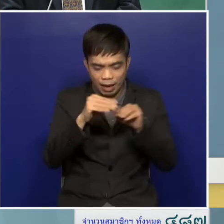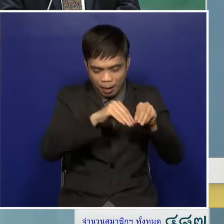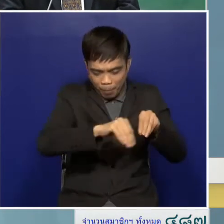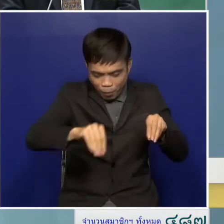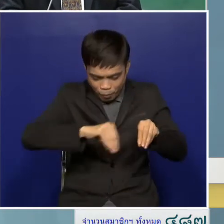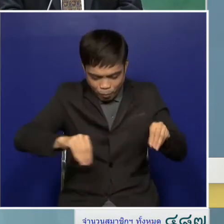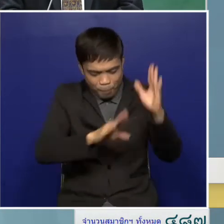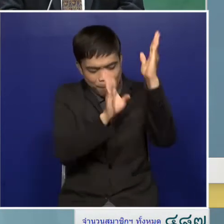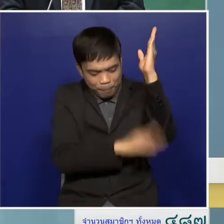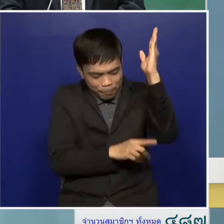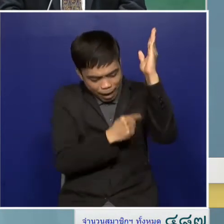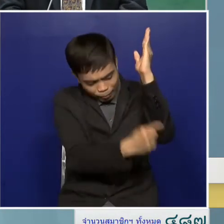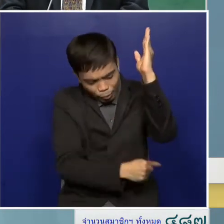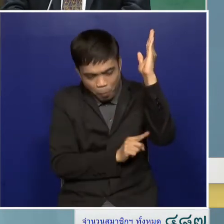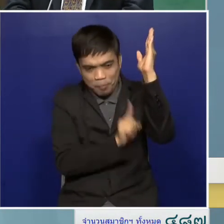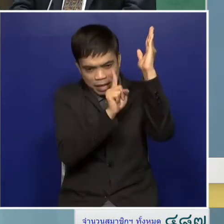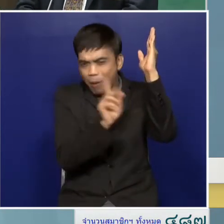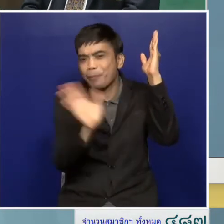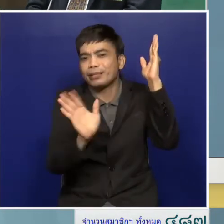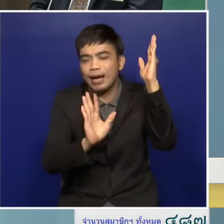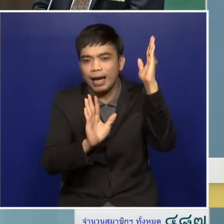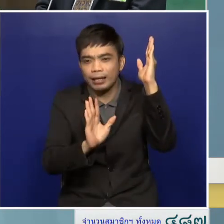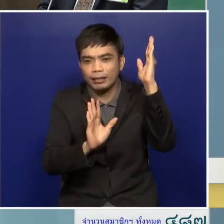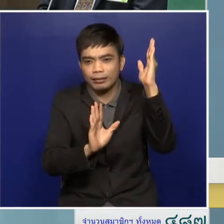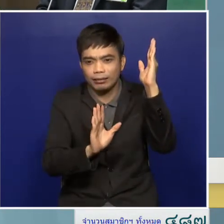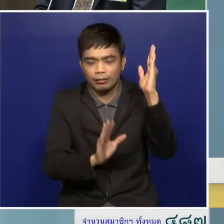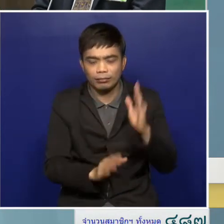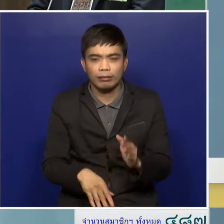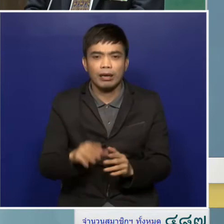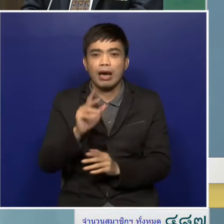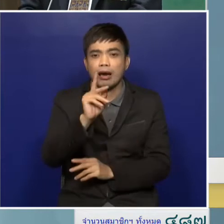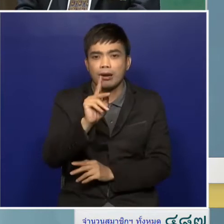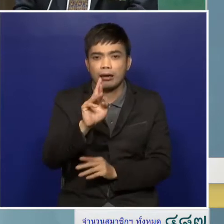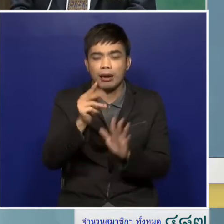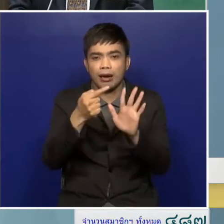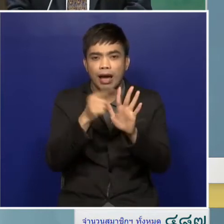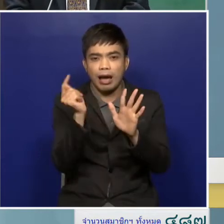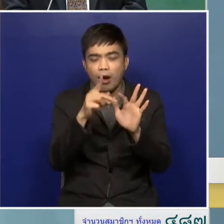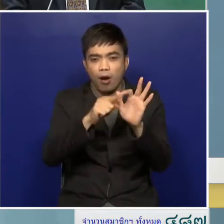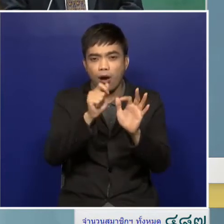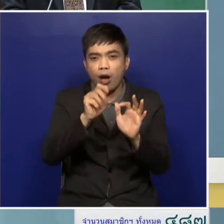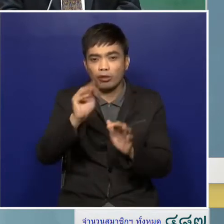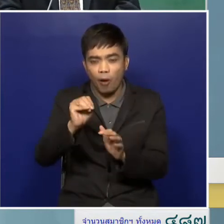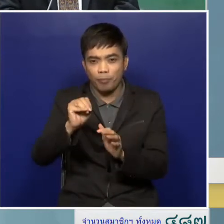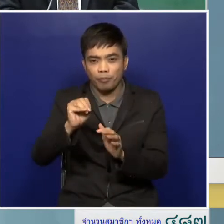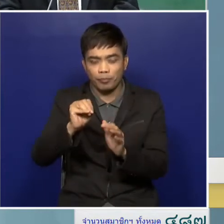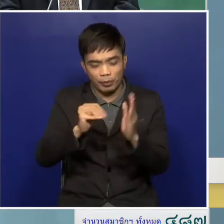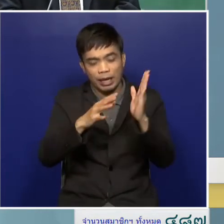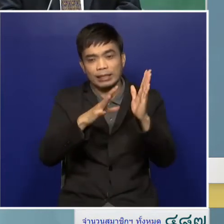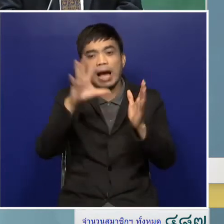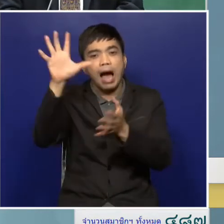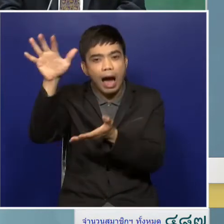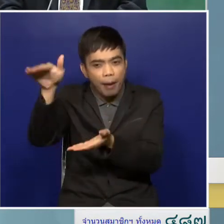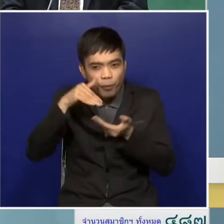ศาลจังหวัดชายแดนภาคใต้ก็พูดกระท่อมเป็นพืชที่นำข้าวมาจากภูมิภาคอื่นของประเทศไทยแต่เป็น